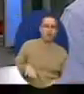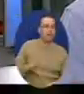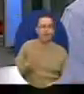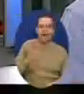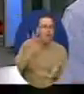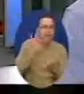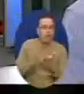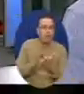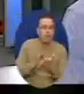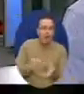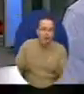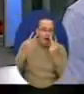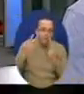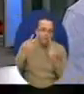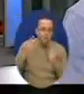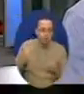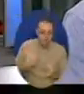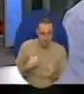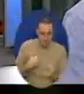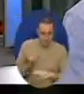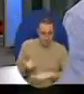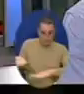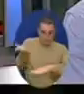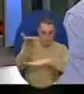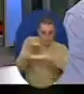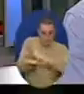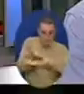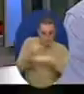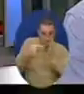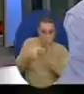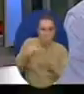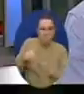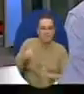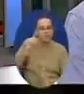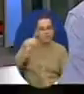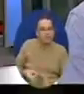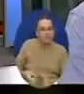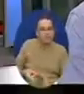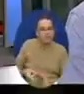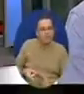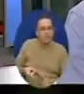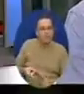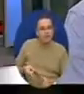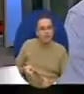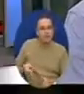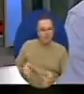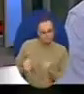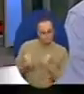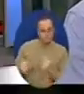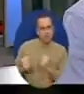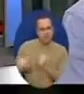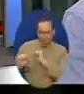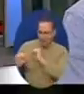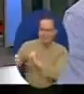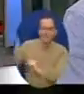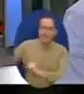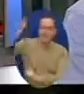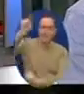הנקודה המרכזית שאני מציב פה זה הצורך דווקא לחזק את המעמד המקומי, לחזק את היכולת של